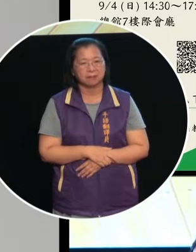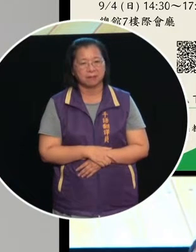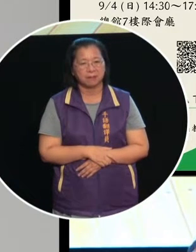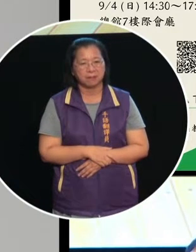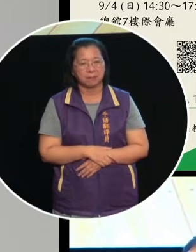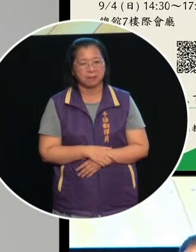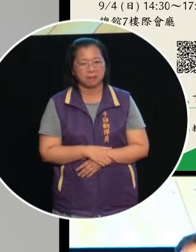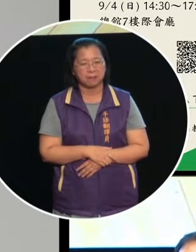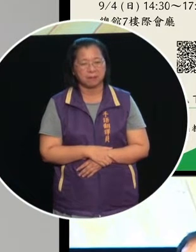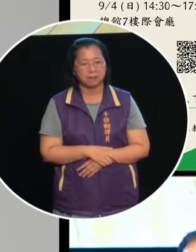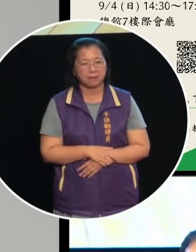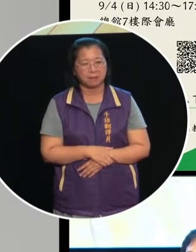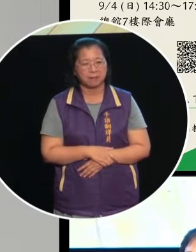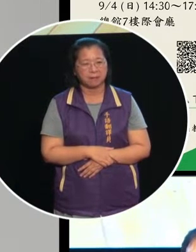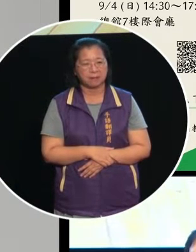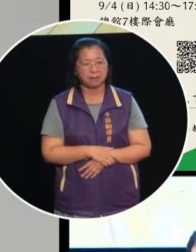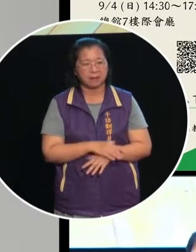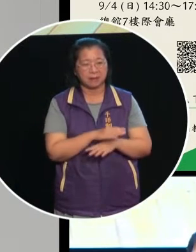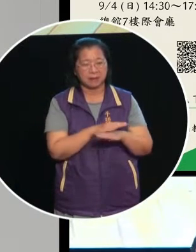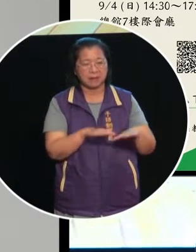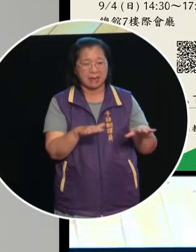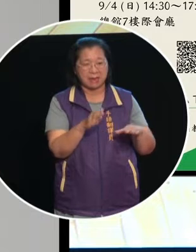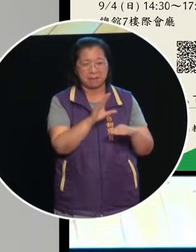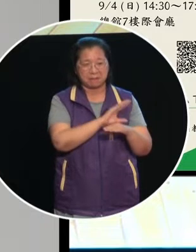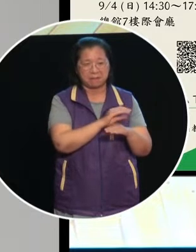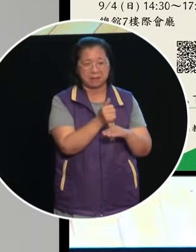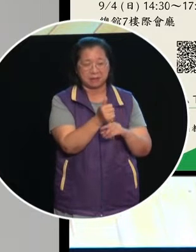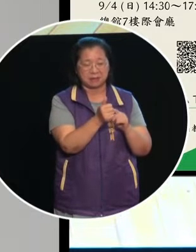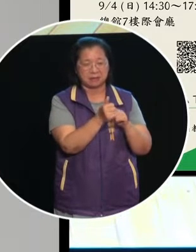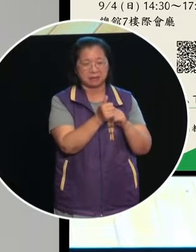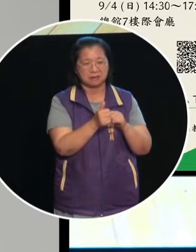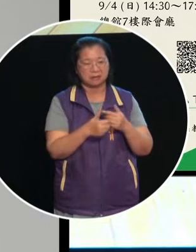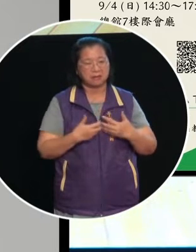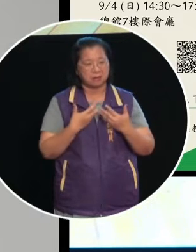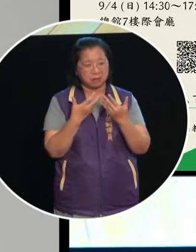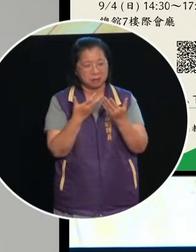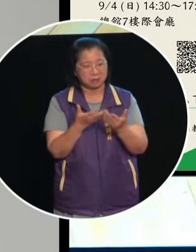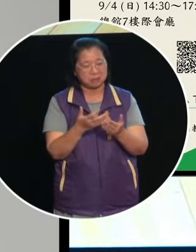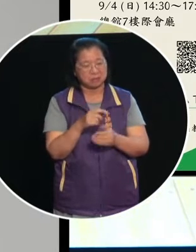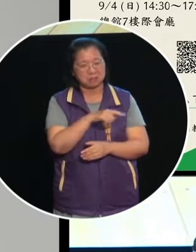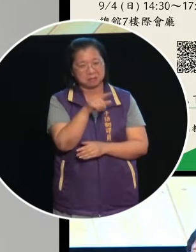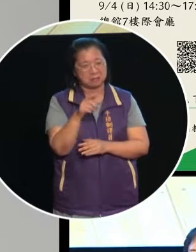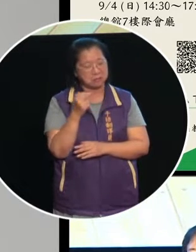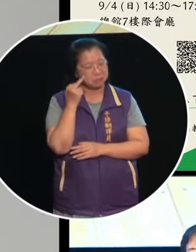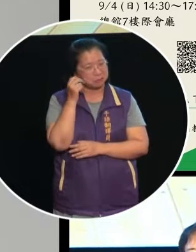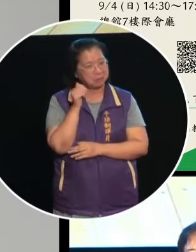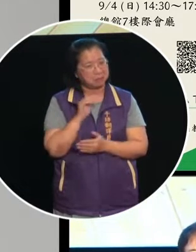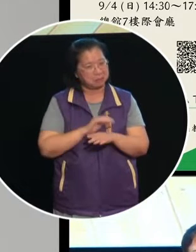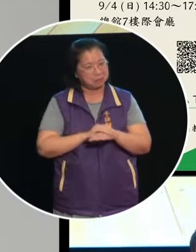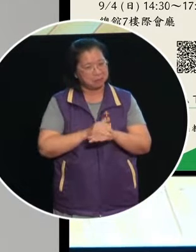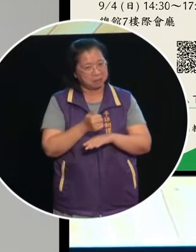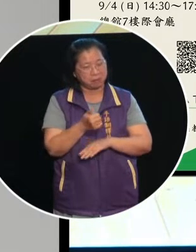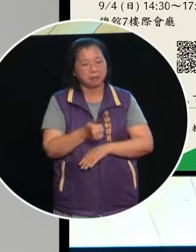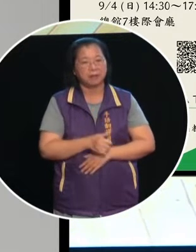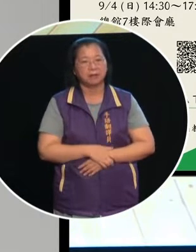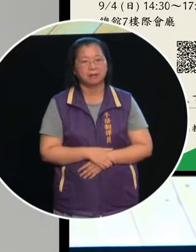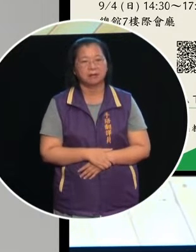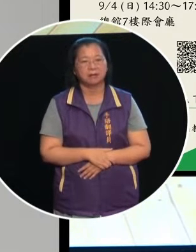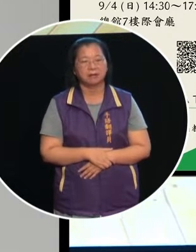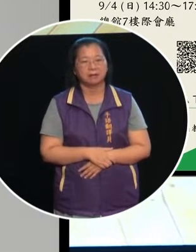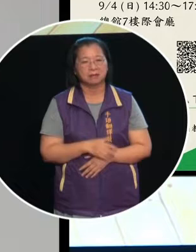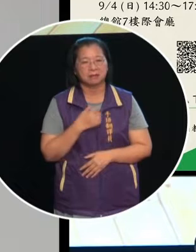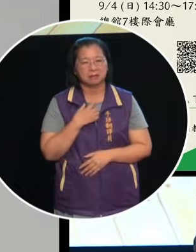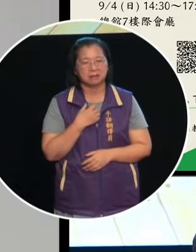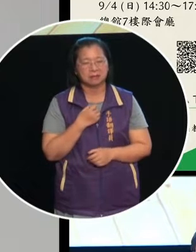是最后是安倍先生对中日关系的贡献就他们称赞了，这个意思是他们想要拉拢日本的意